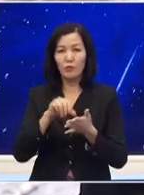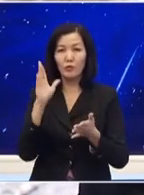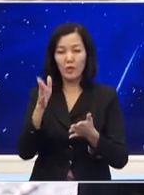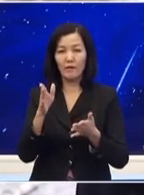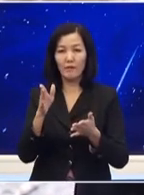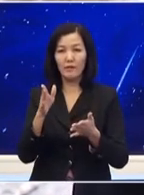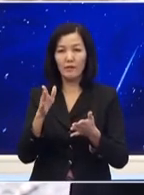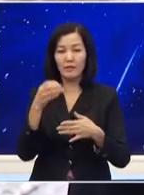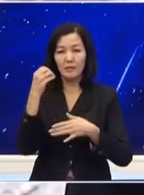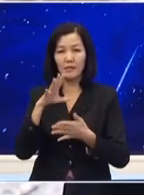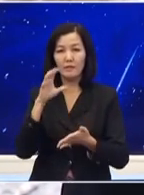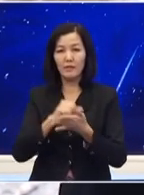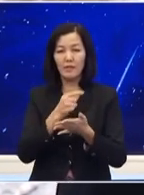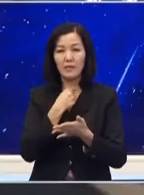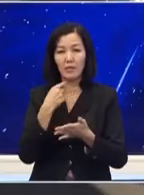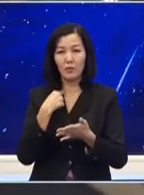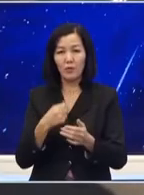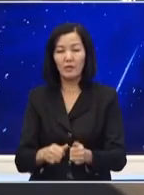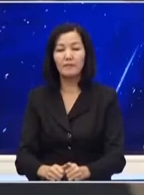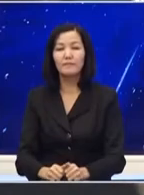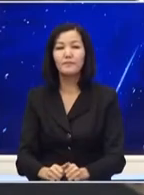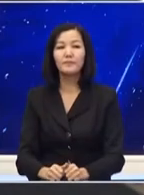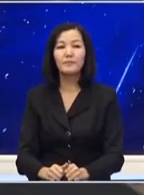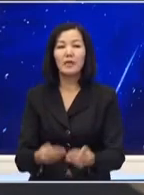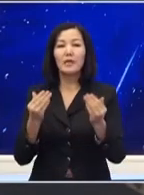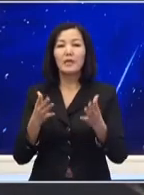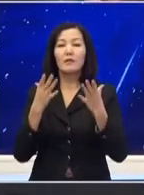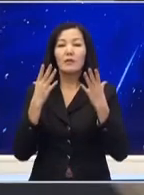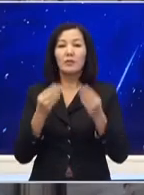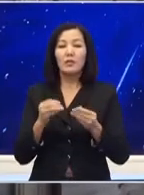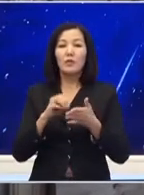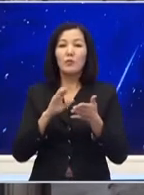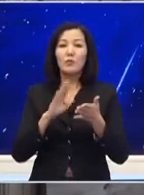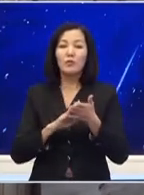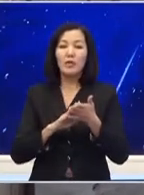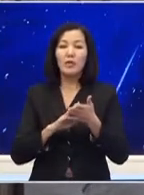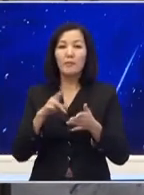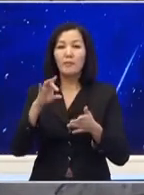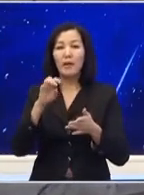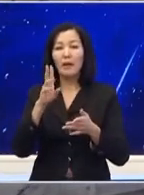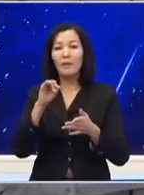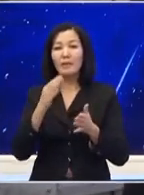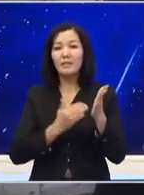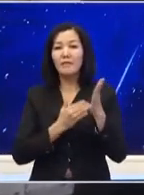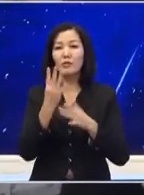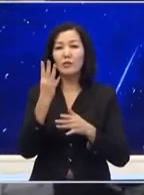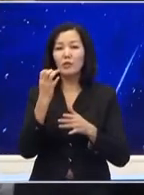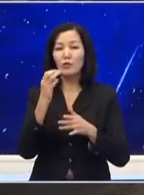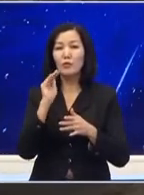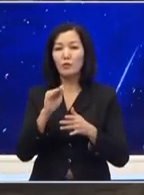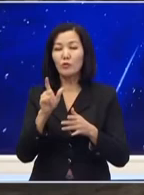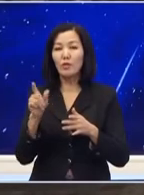дальнейшим центром занятости города Талдыкурган. К слову, на сегодняшний день на учете в службе пробации состоят свыше 400